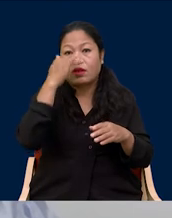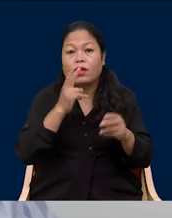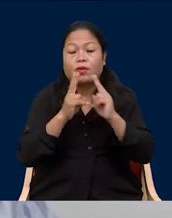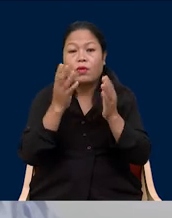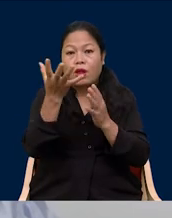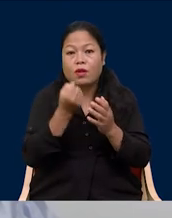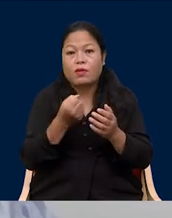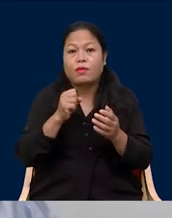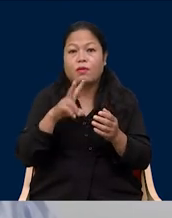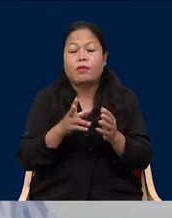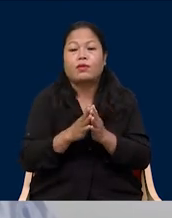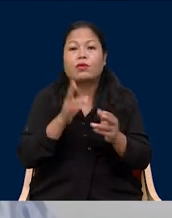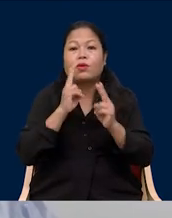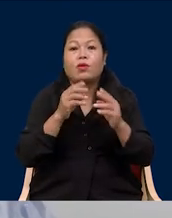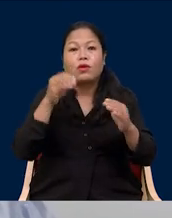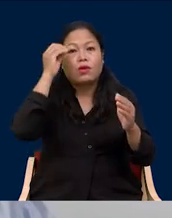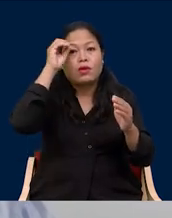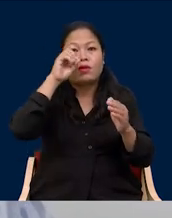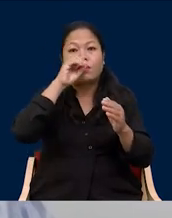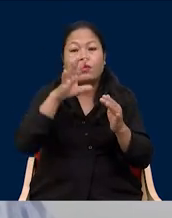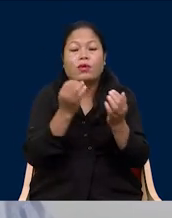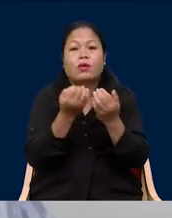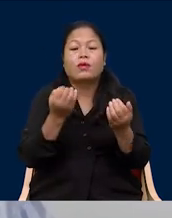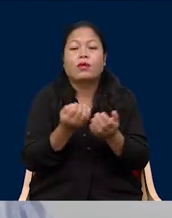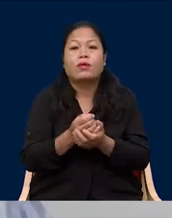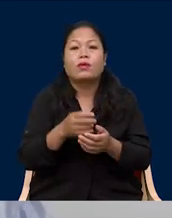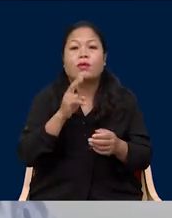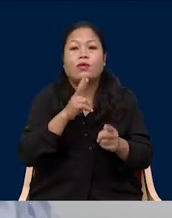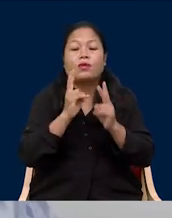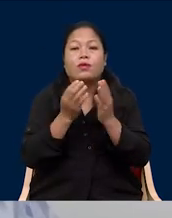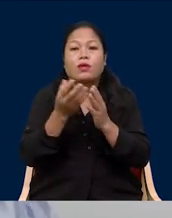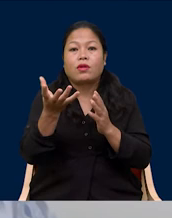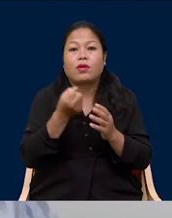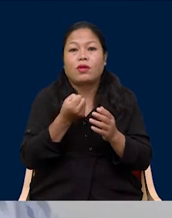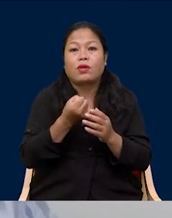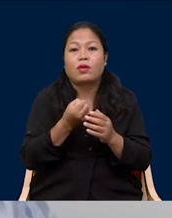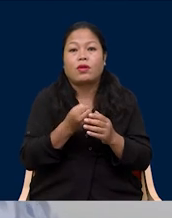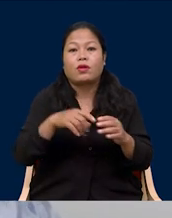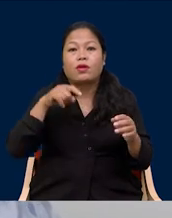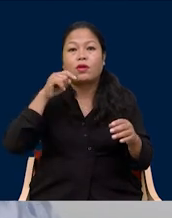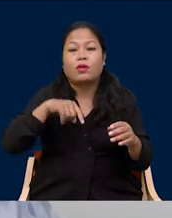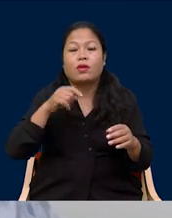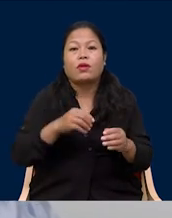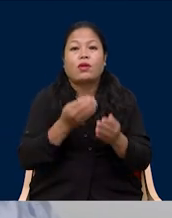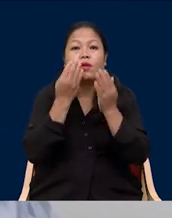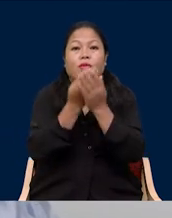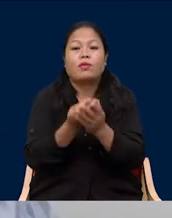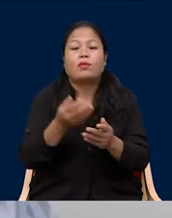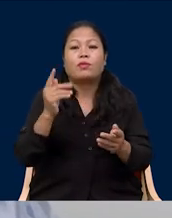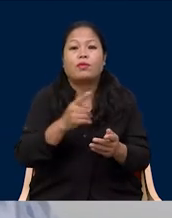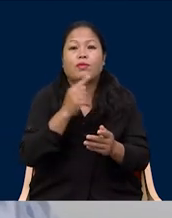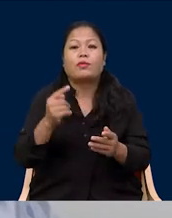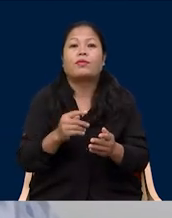समावेशीकरणका दृष्टिकोणले के कुरा आउनुपर्छ त भन्ने कुरालाई पनि फोकस गरिएको छ र त्यो हिसाबले आउनेछ र हामीले